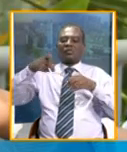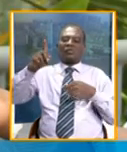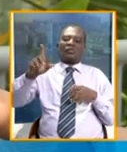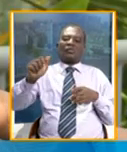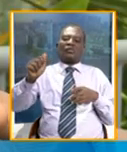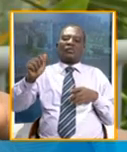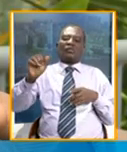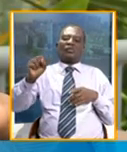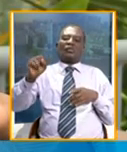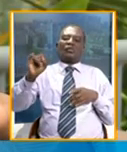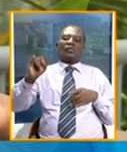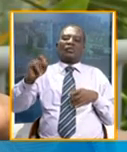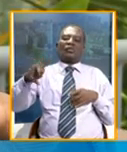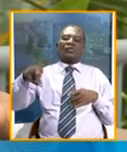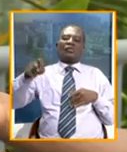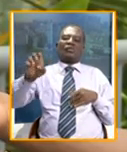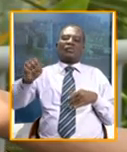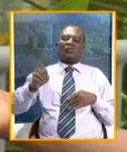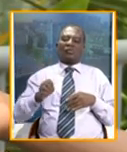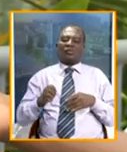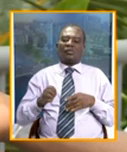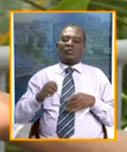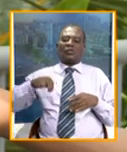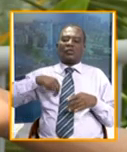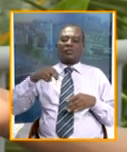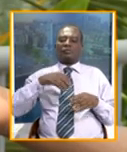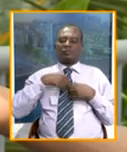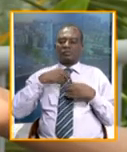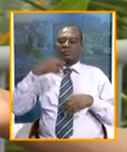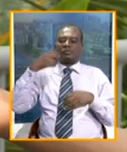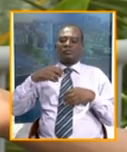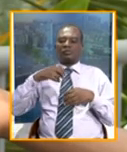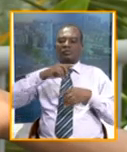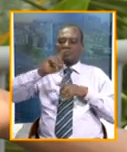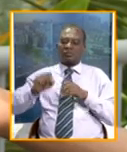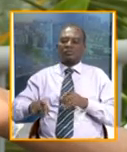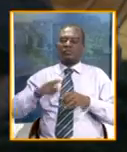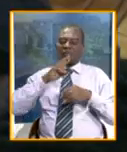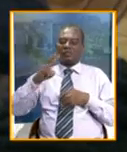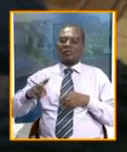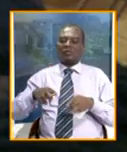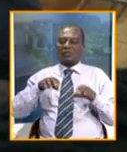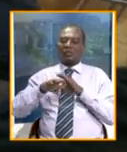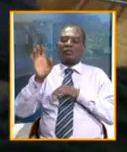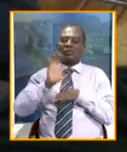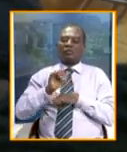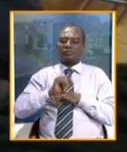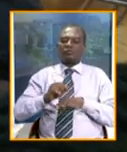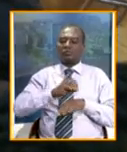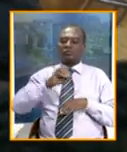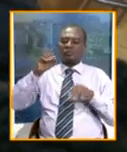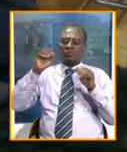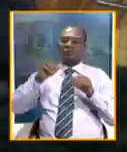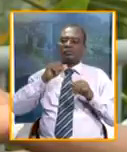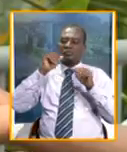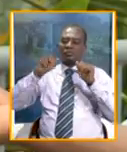lié forcément à la pollution plastique. Nous avons des questions réelles et existentielles en Côte d'Ivoire. On ne peut pas parler de CIU